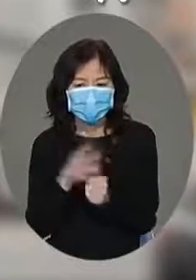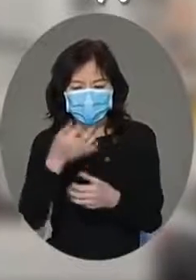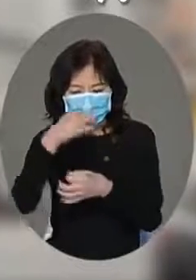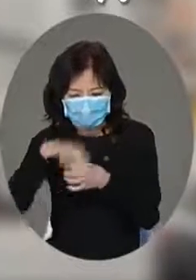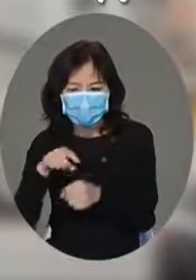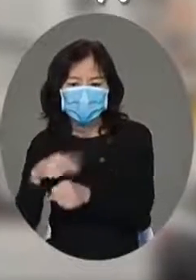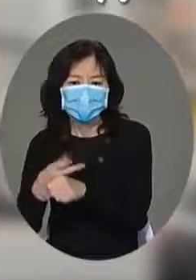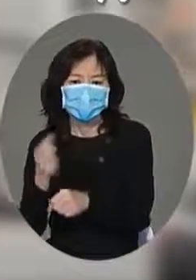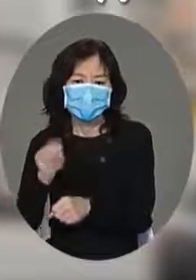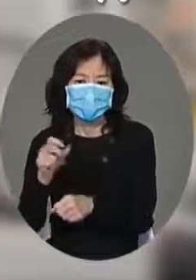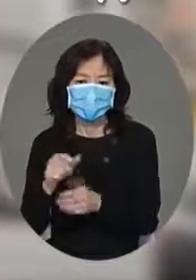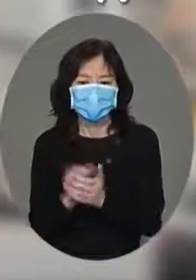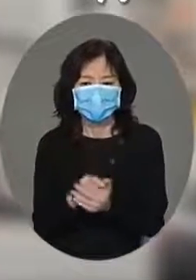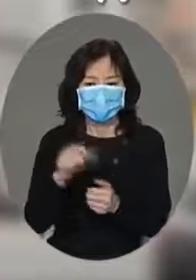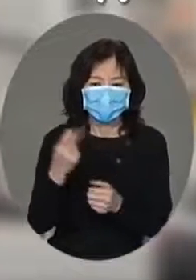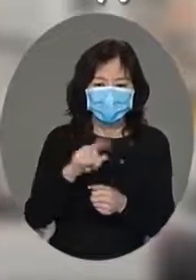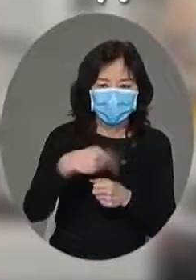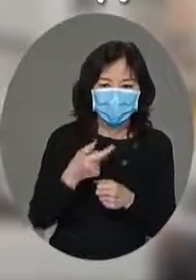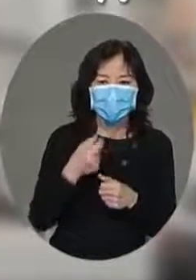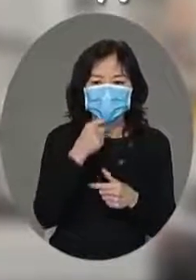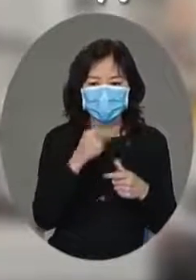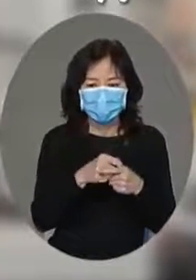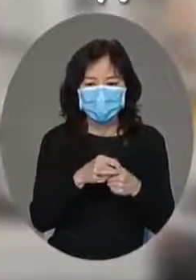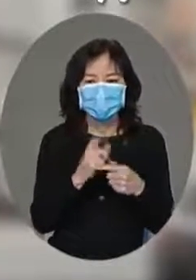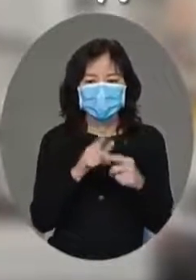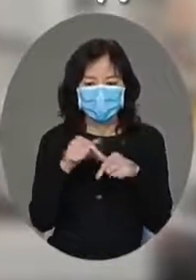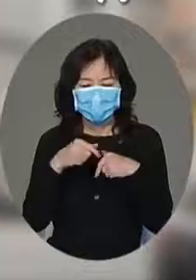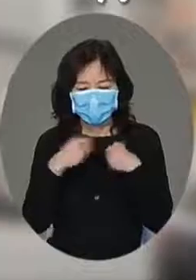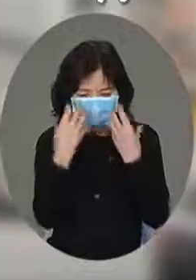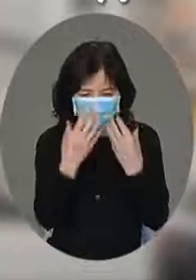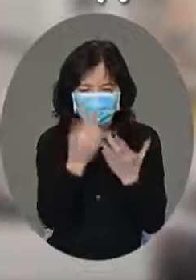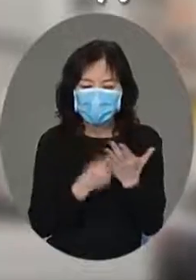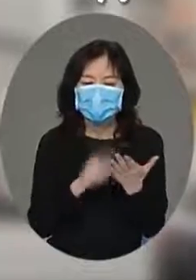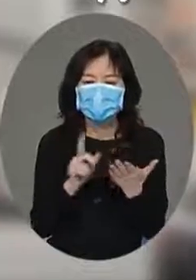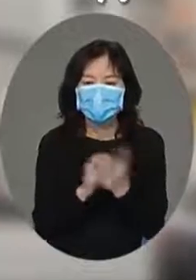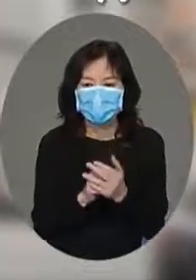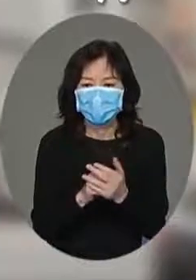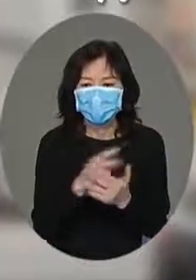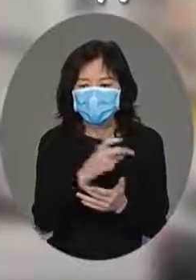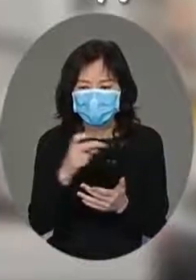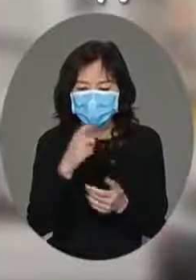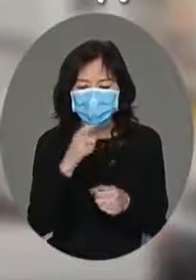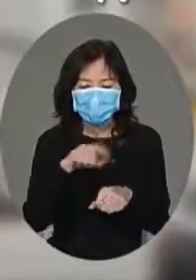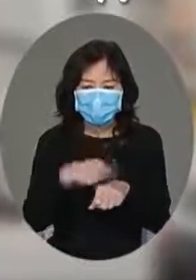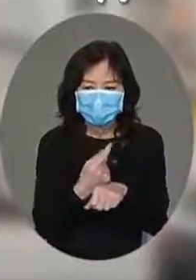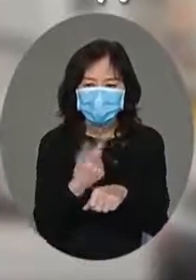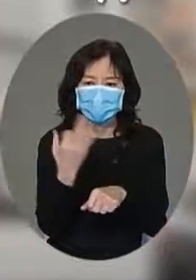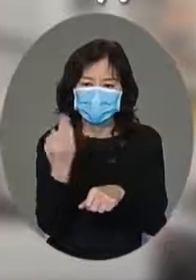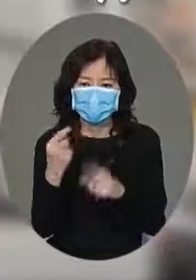質素。另外，華大基因有檢測中心的注意事項提到，平均採樣速度為每小時